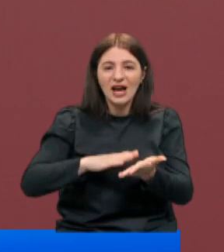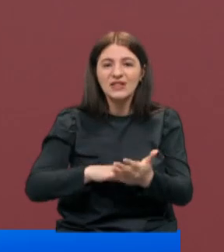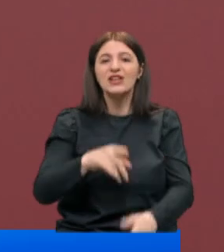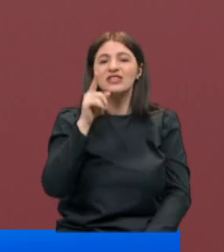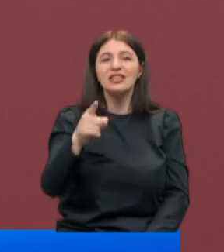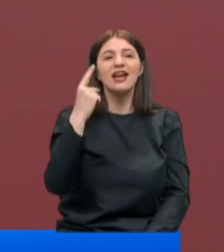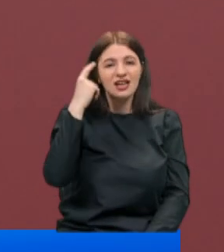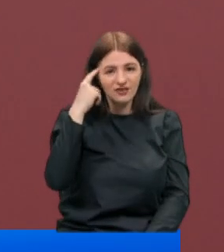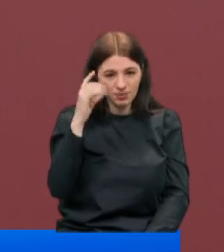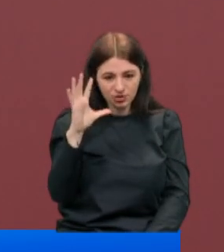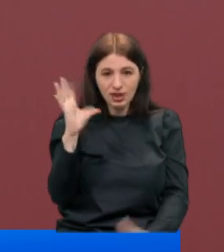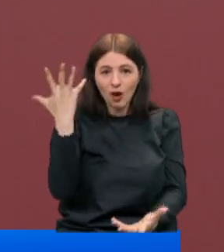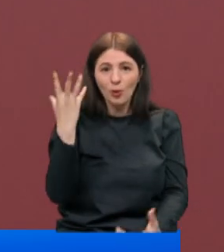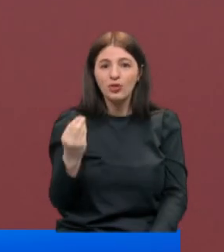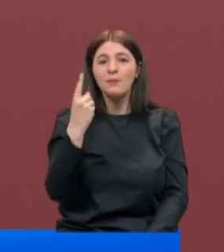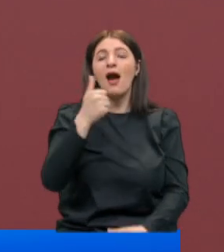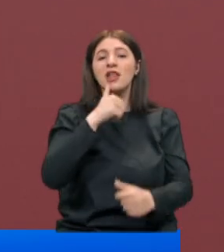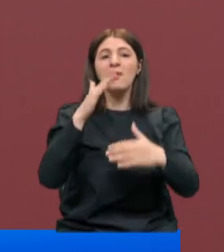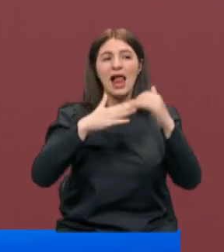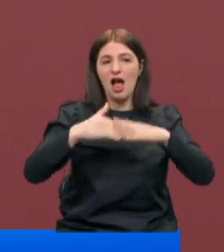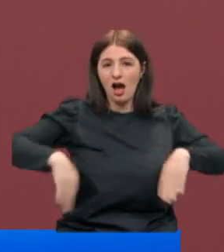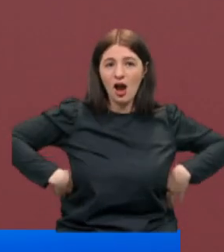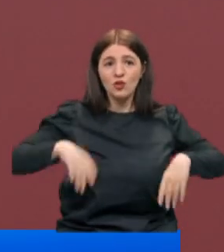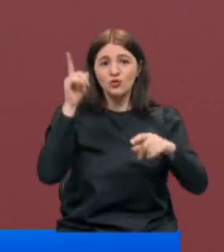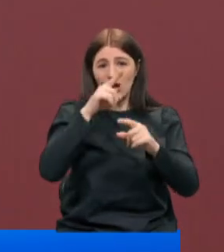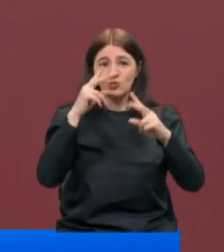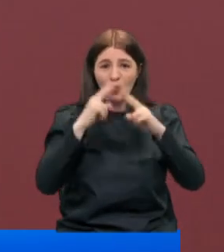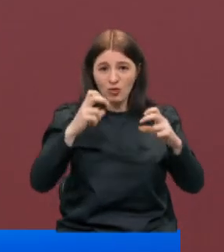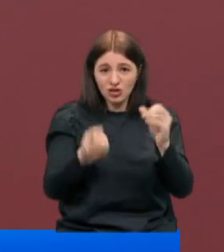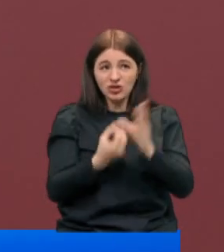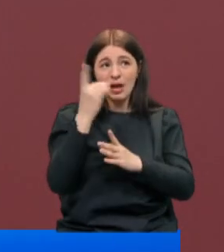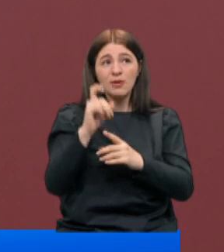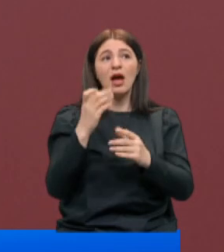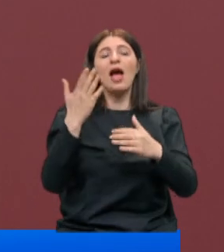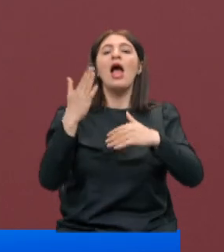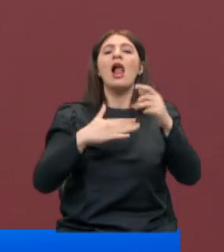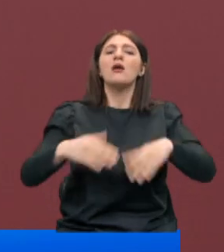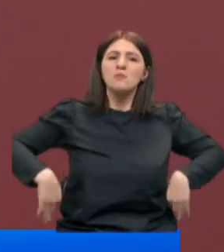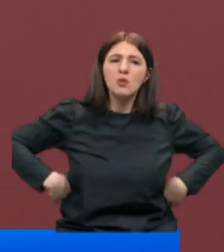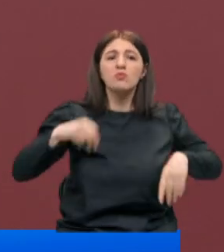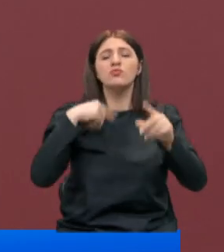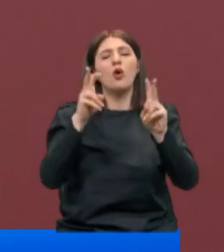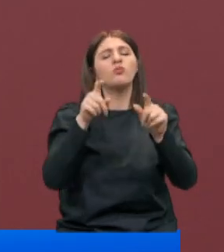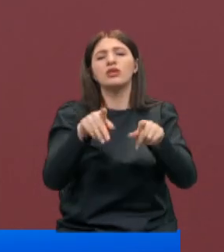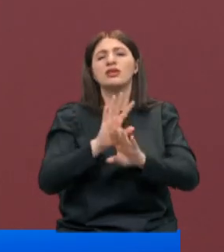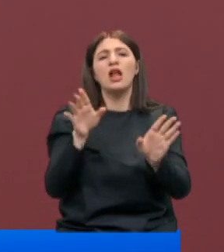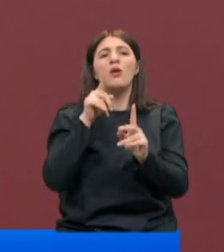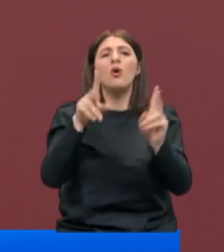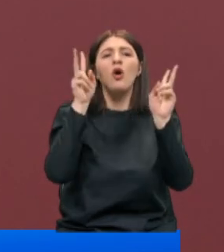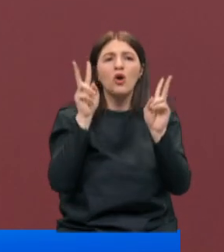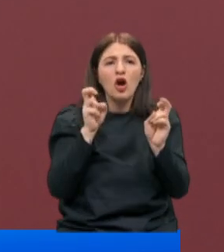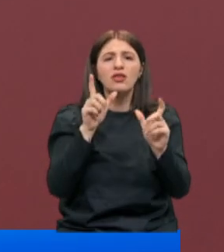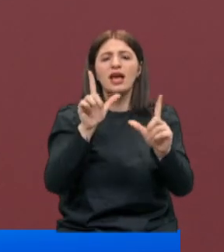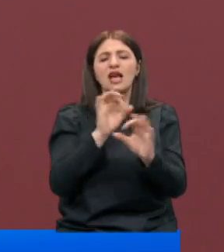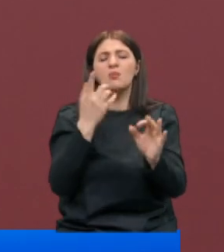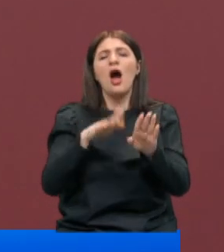siz kafayı mısınız ya bir adam ellerini arkaya bağlı diye soruşturma açıldı elinde devasa bağlasın bugün konumuz değil bu konuda